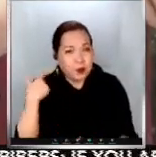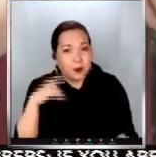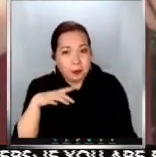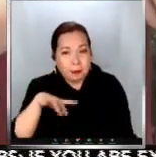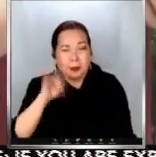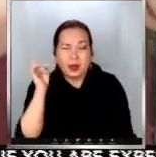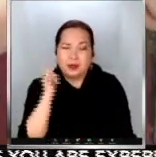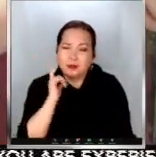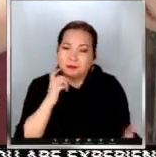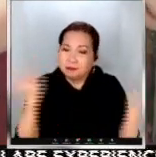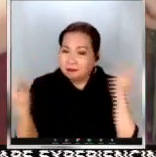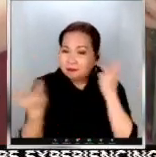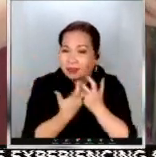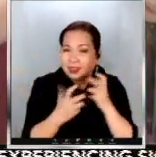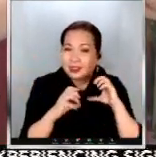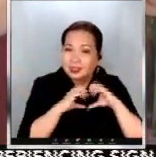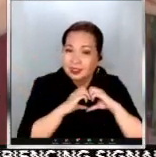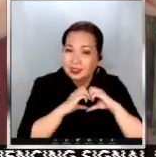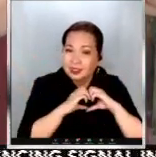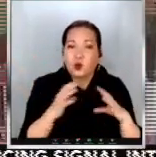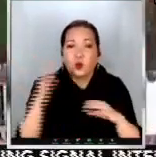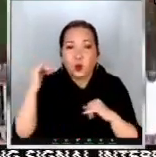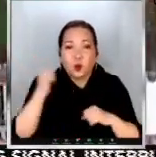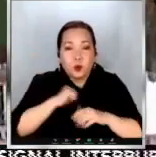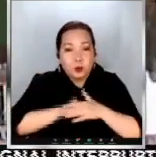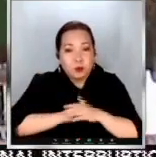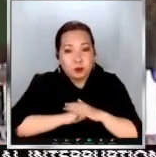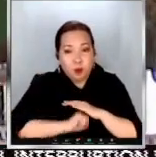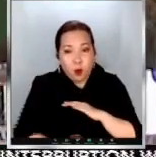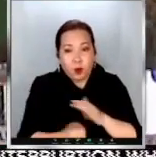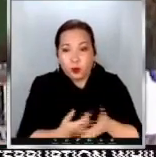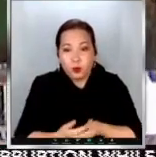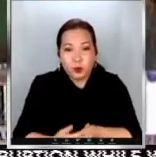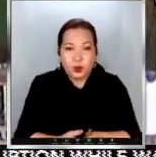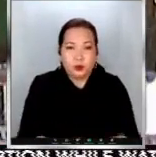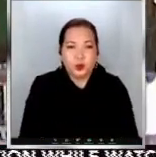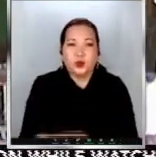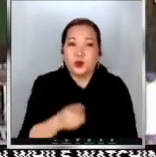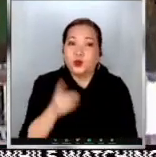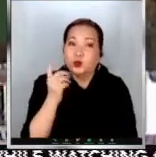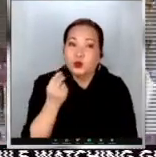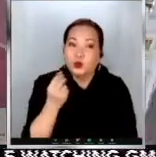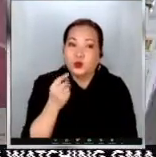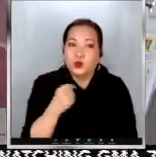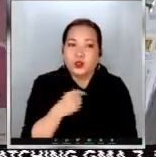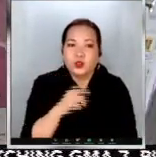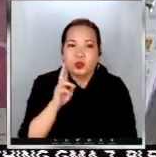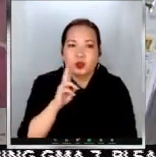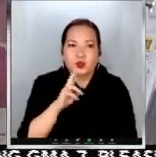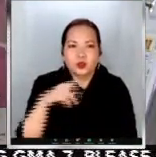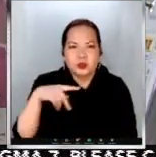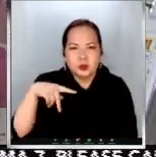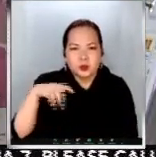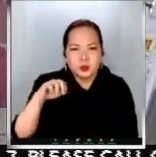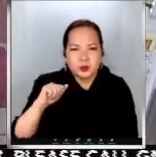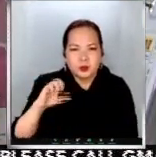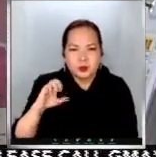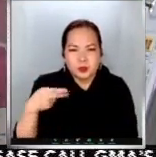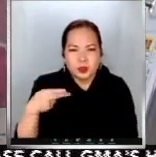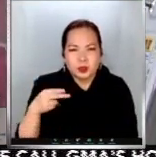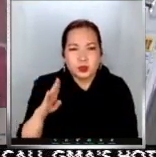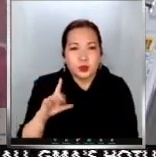umaasang magkakaanak na? Sagot ng feng shui expert. Pwede po kayong gumamit ng peach blossom activator. It is a good year para